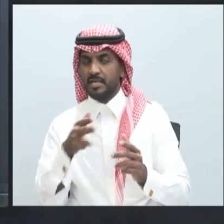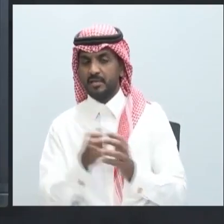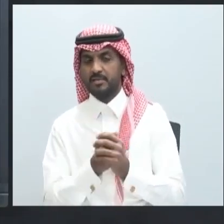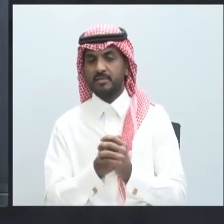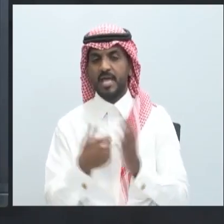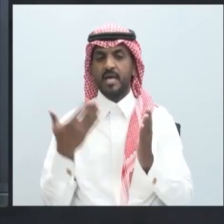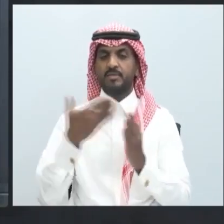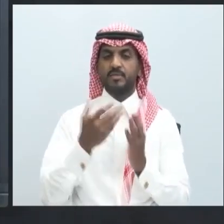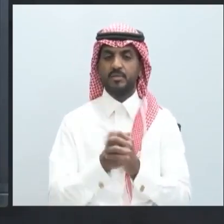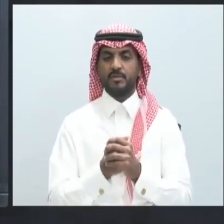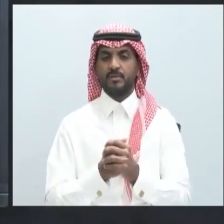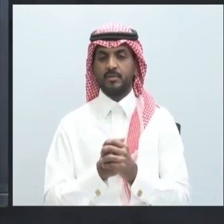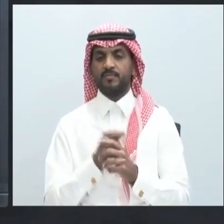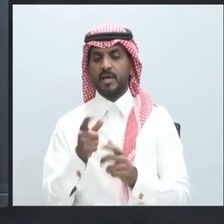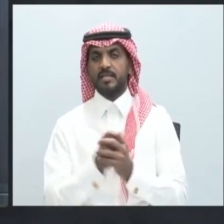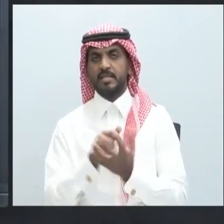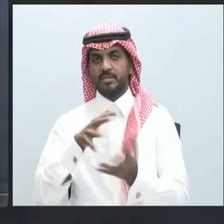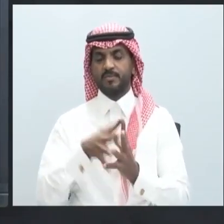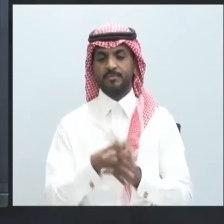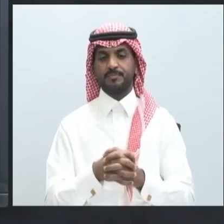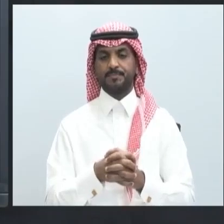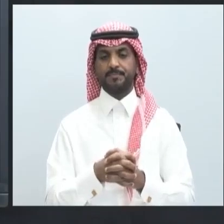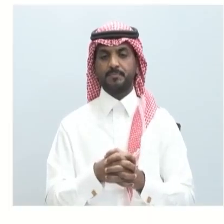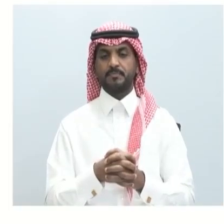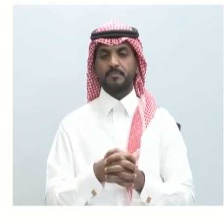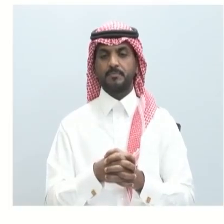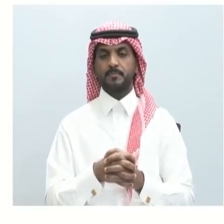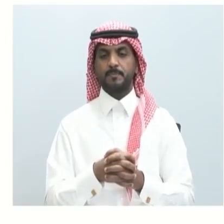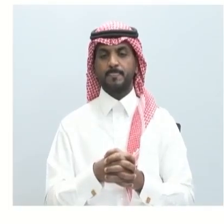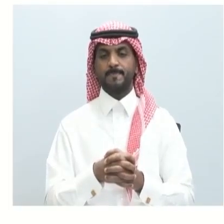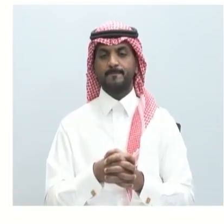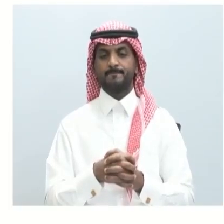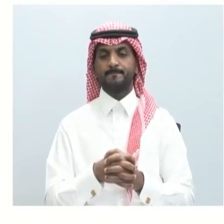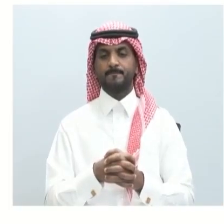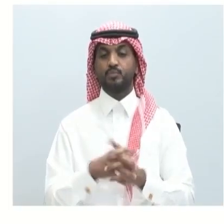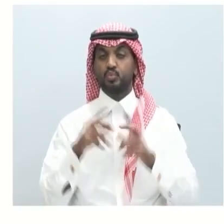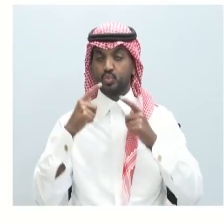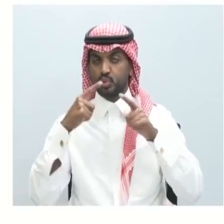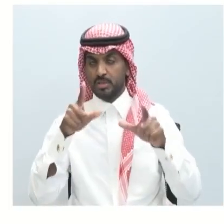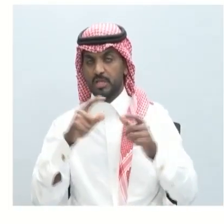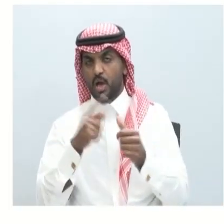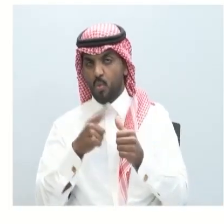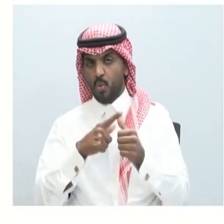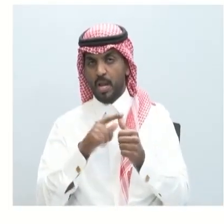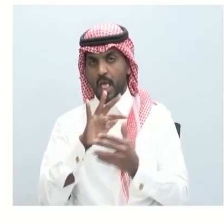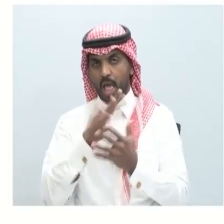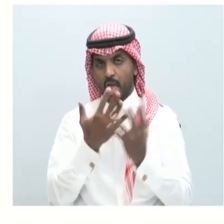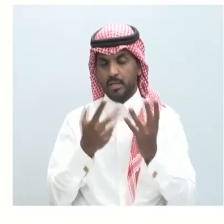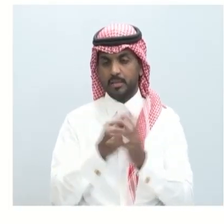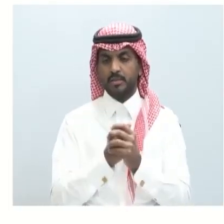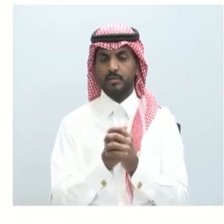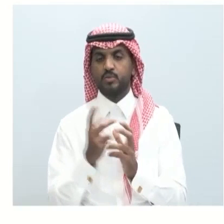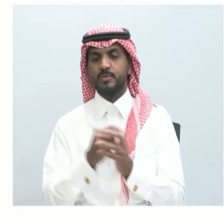ينتج عنه تغير في هذه الصفات نشرت اول خريطه كروموسومي عام